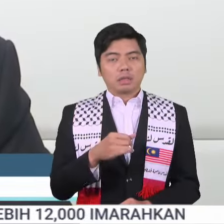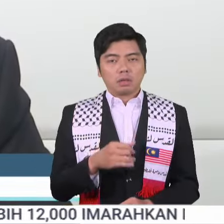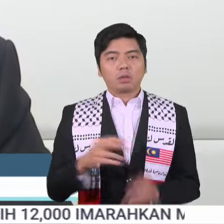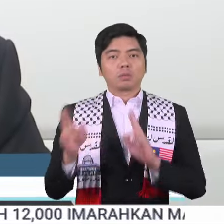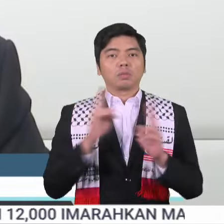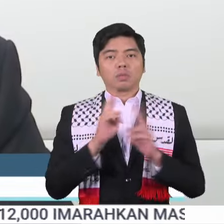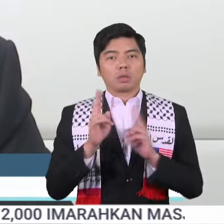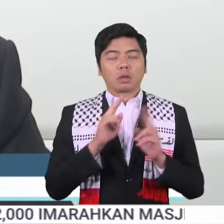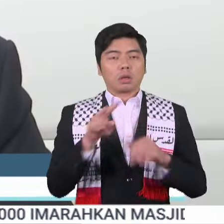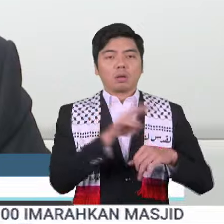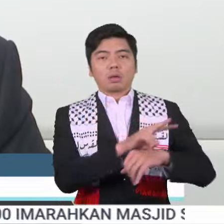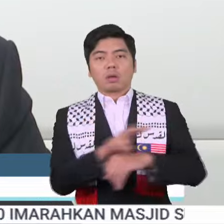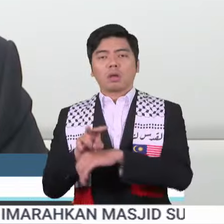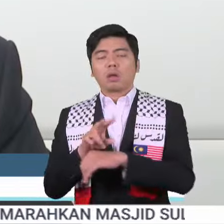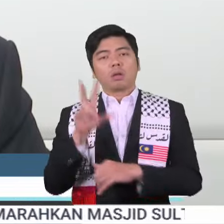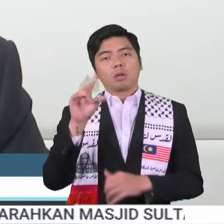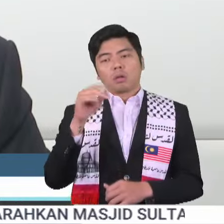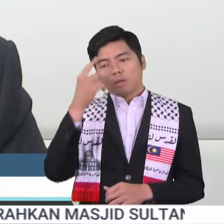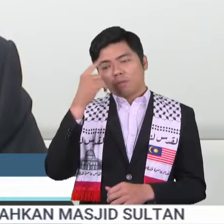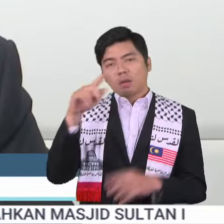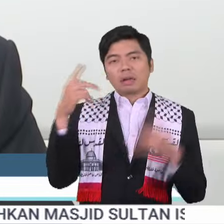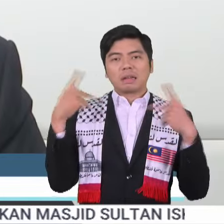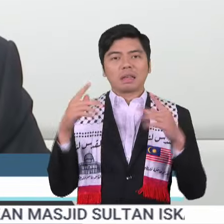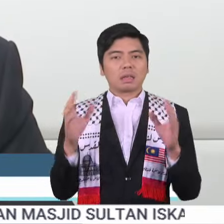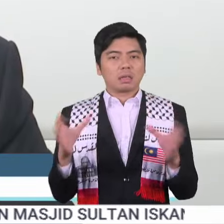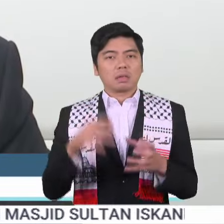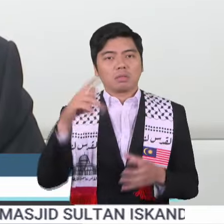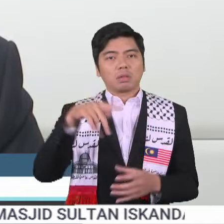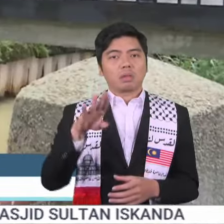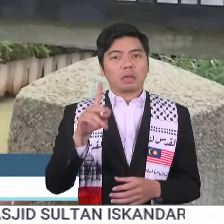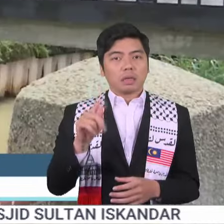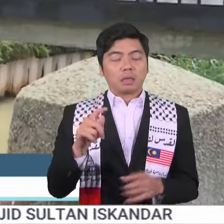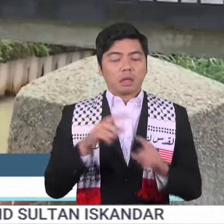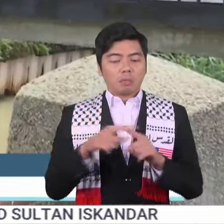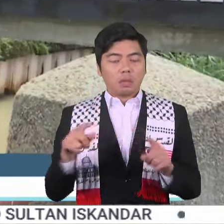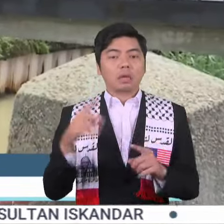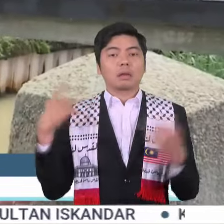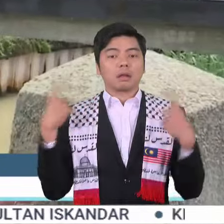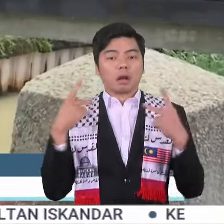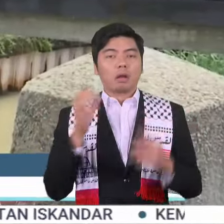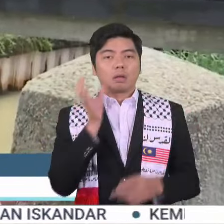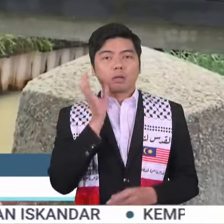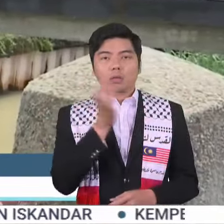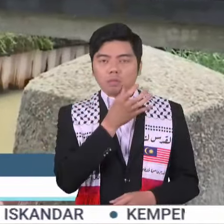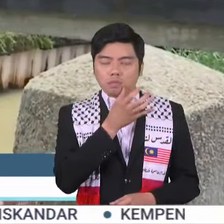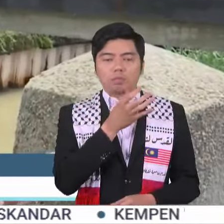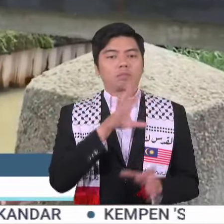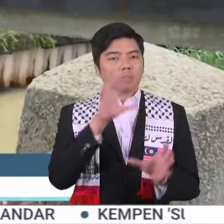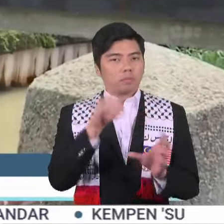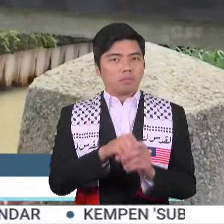berkata pemantauan bukan saj di gerai-gerai milik PBT malah di premis makanan komersal termasuk